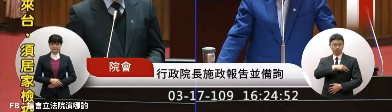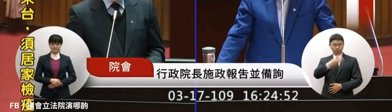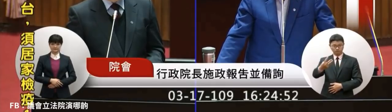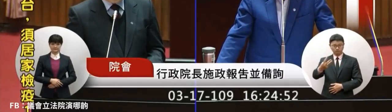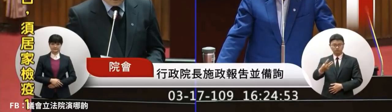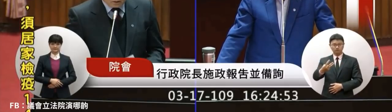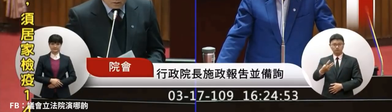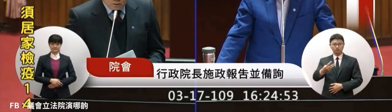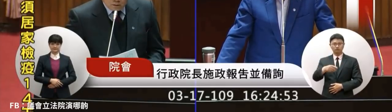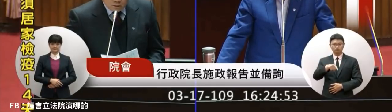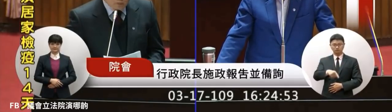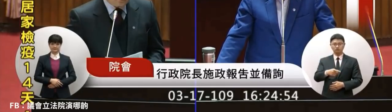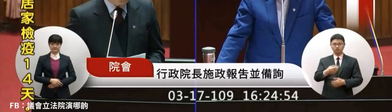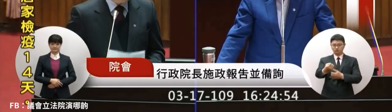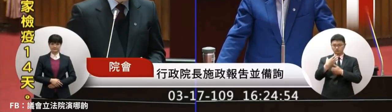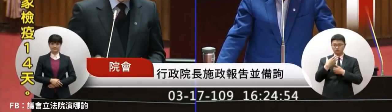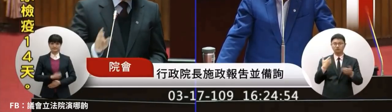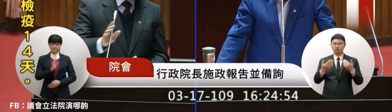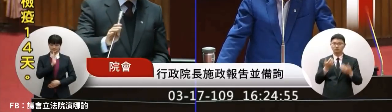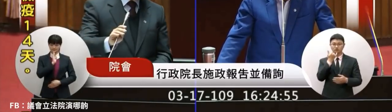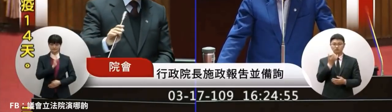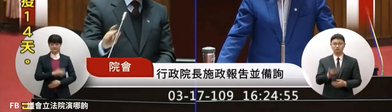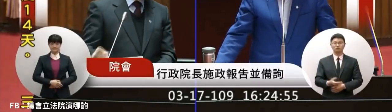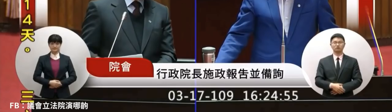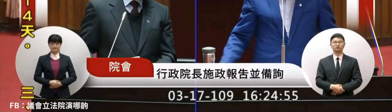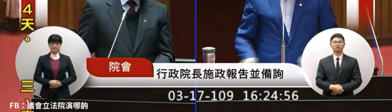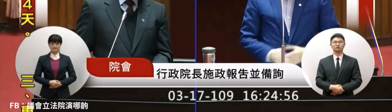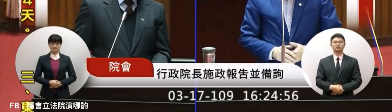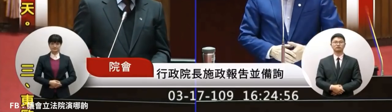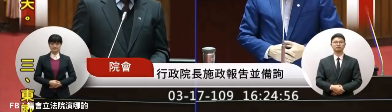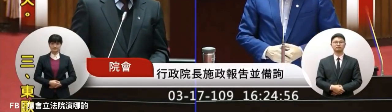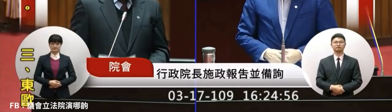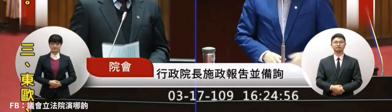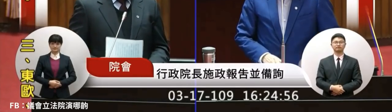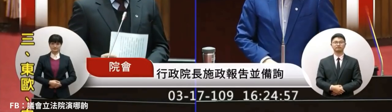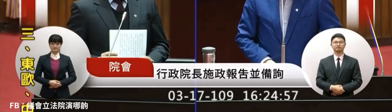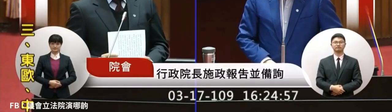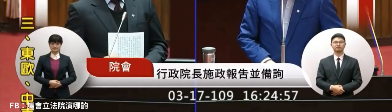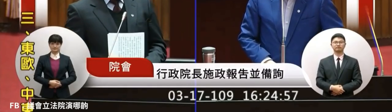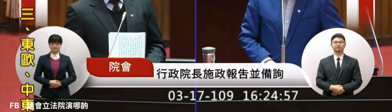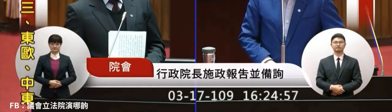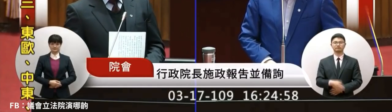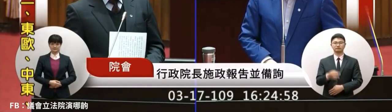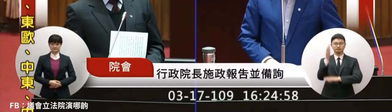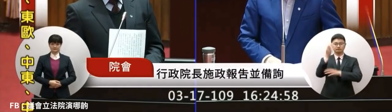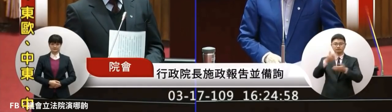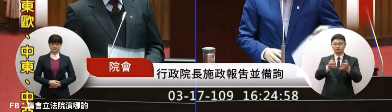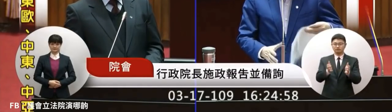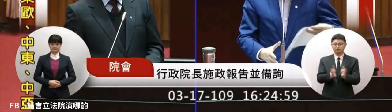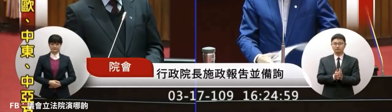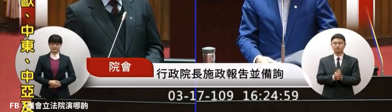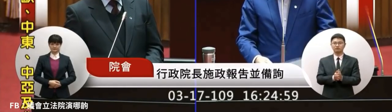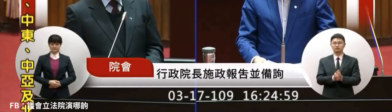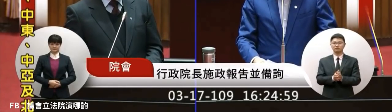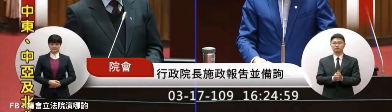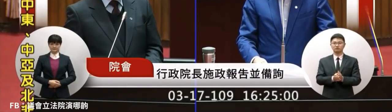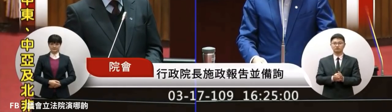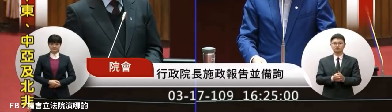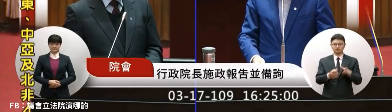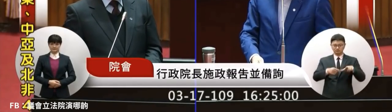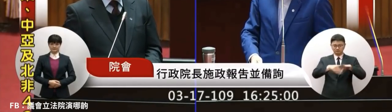要把它讲清楚，可以吗？ 是。 好。这个财政部啊，又发布命令说